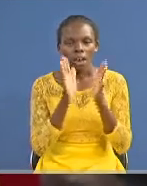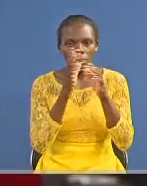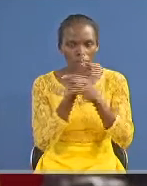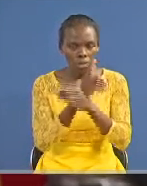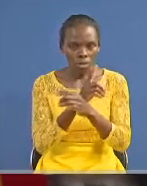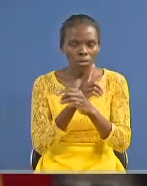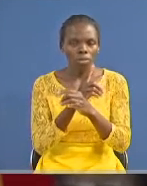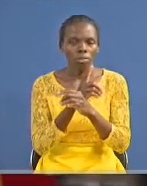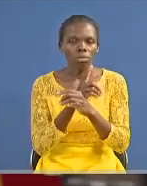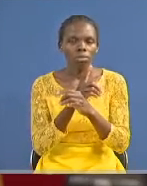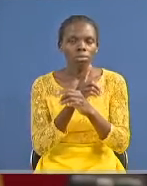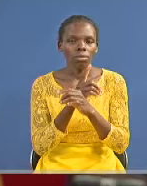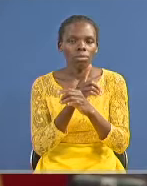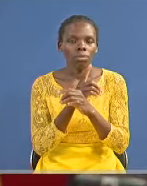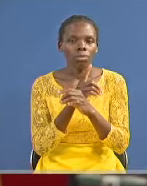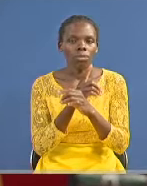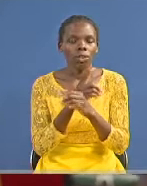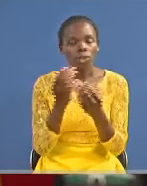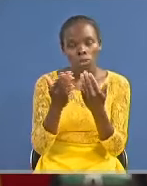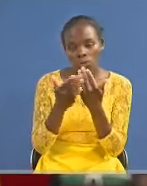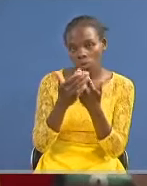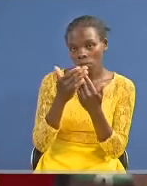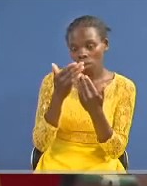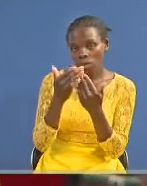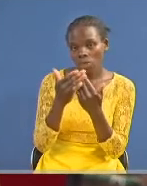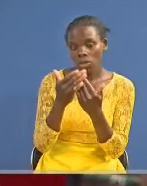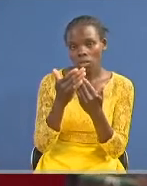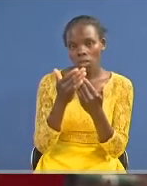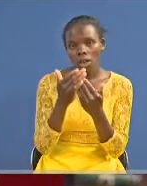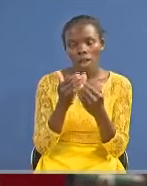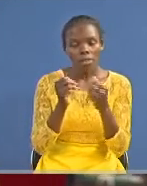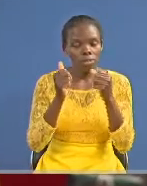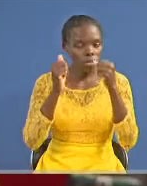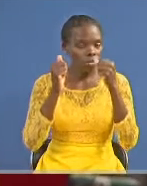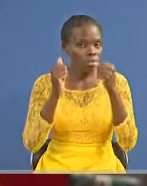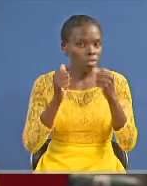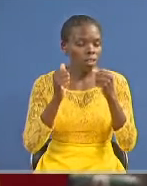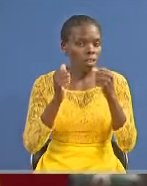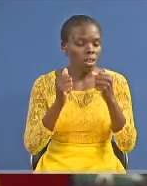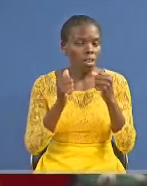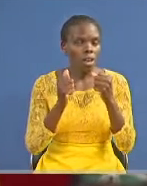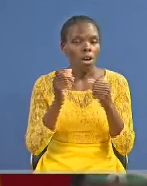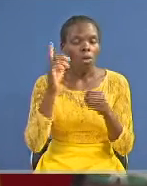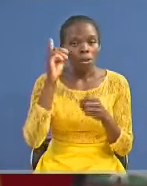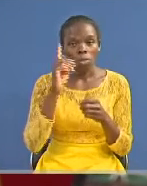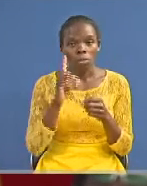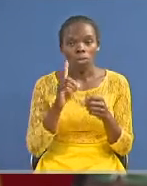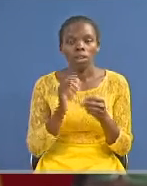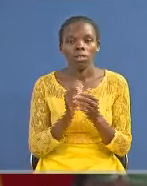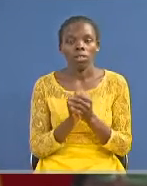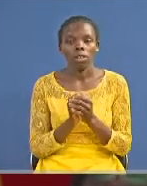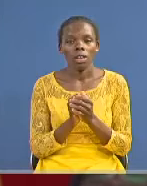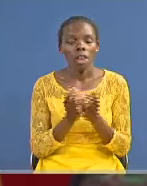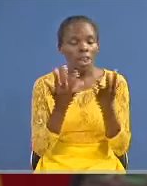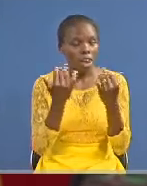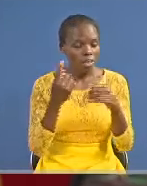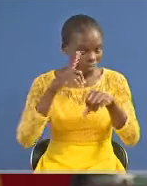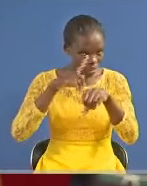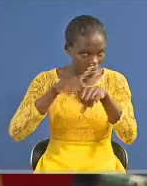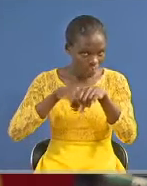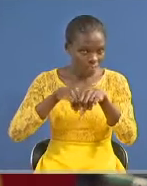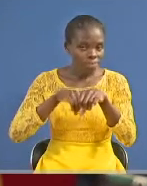protection, to secure and strengthen our democracy. Now is the